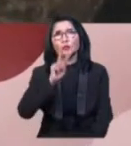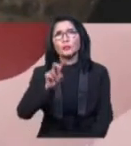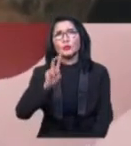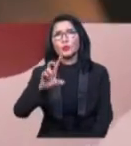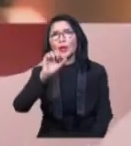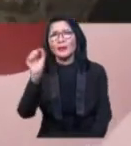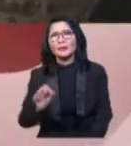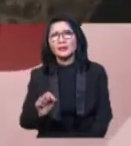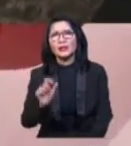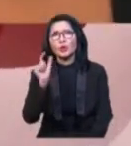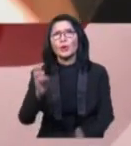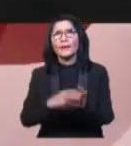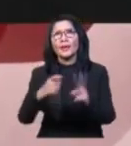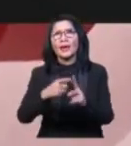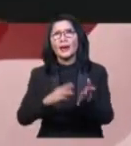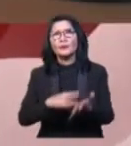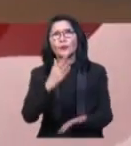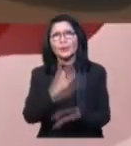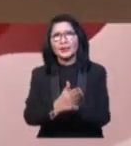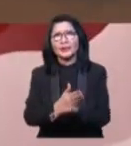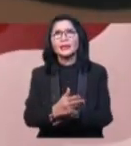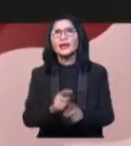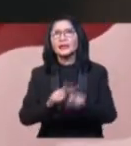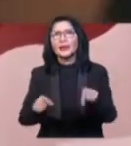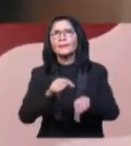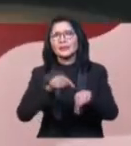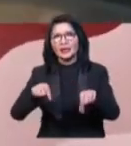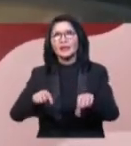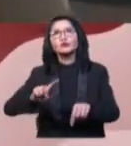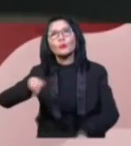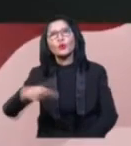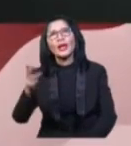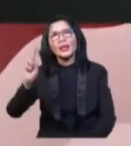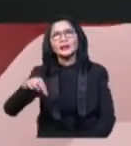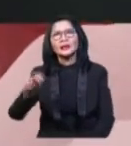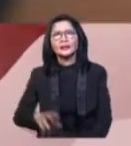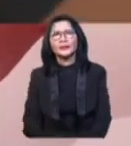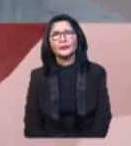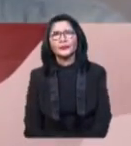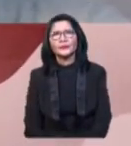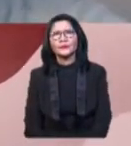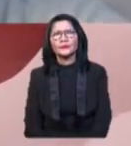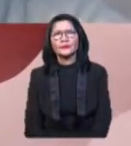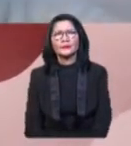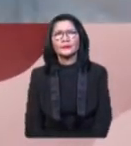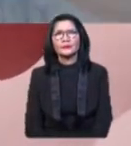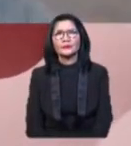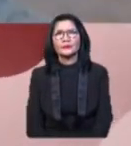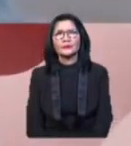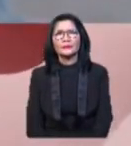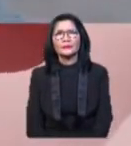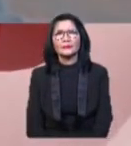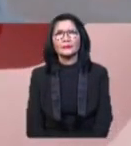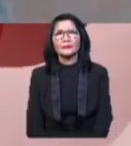22% UMKM yang tadinya berhenti beroperasi saat ini juga sudah mulai beroperasi kembali. Jadi memang itu tantangan